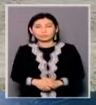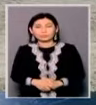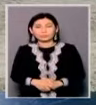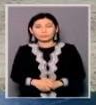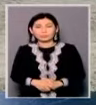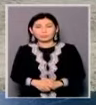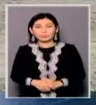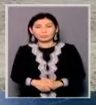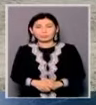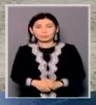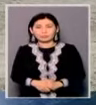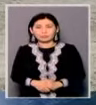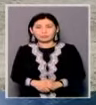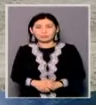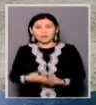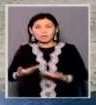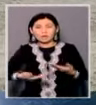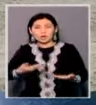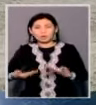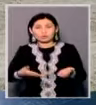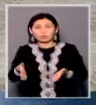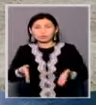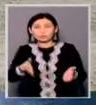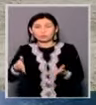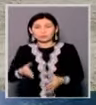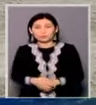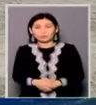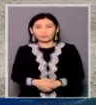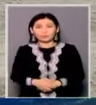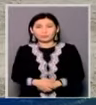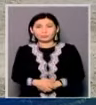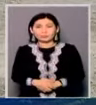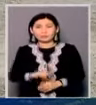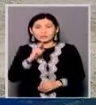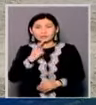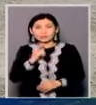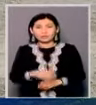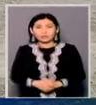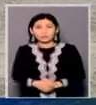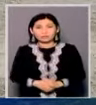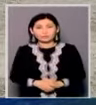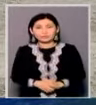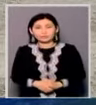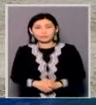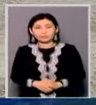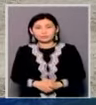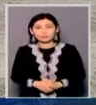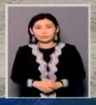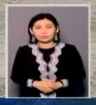Мына жаяу жүретін жол не қиын, мына жүруге әсіресе